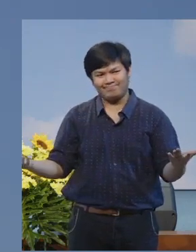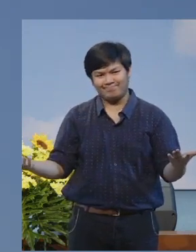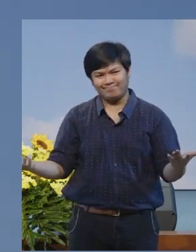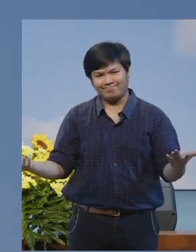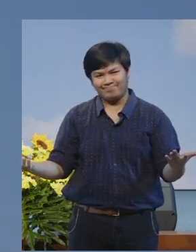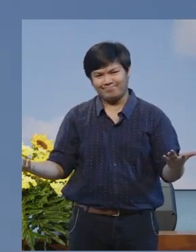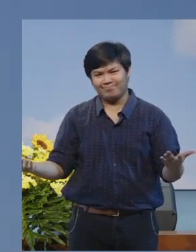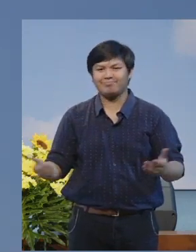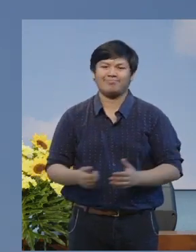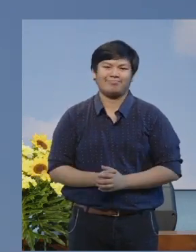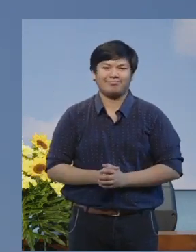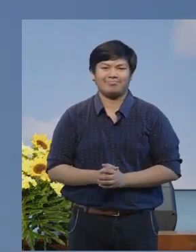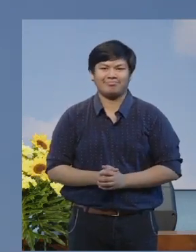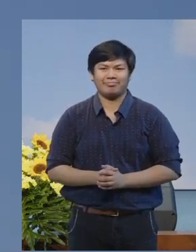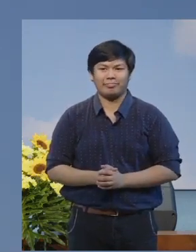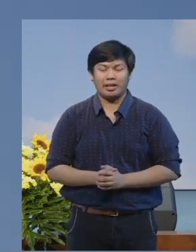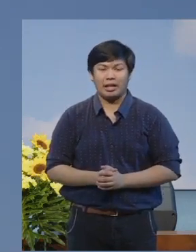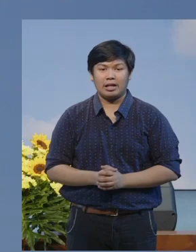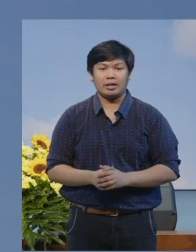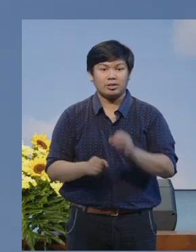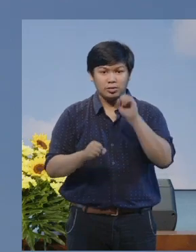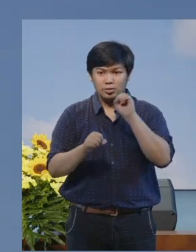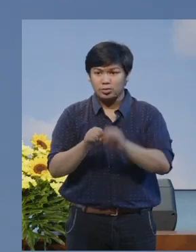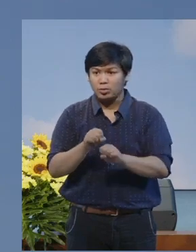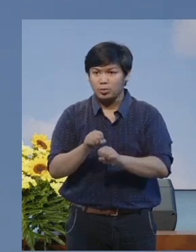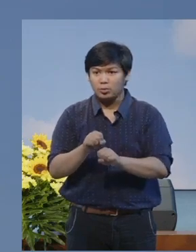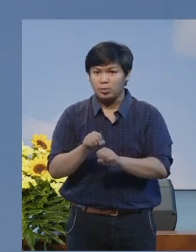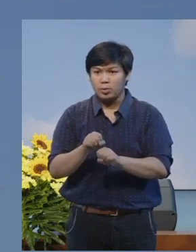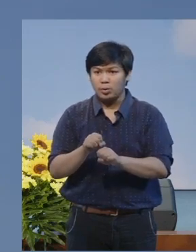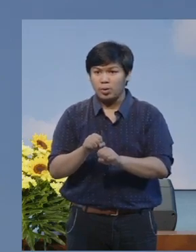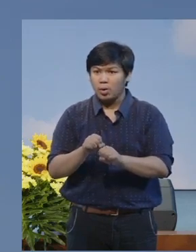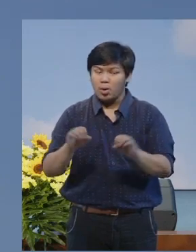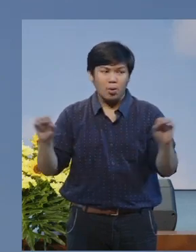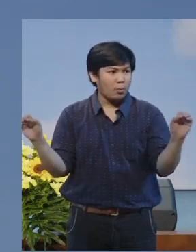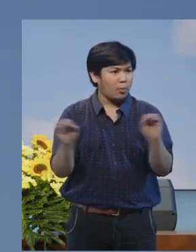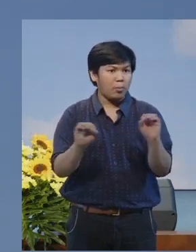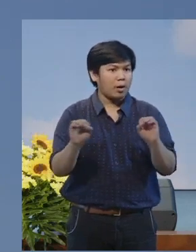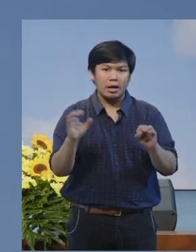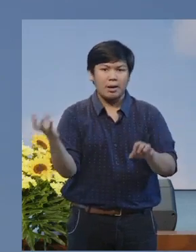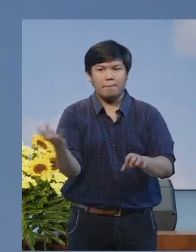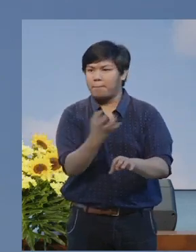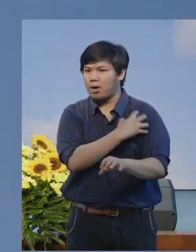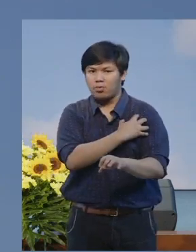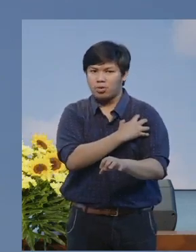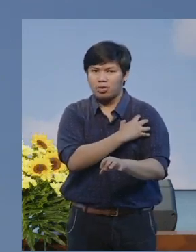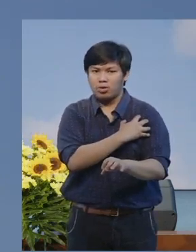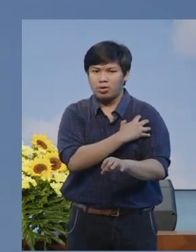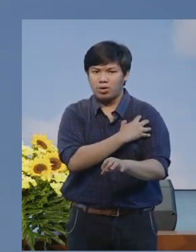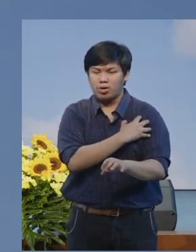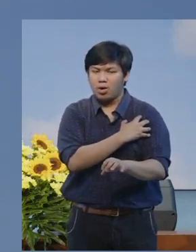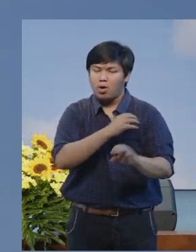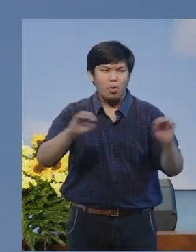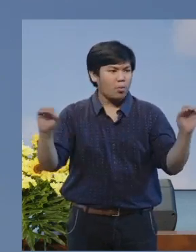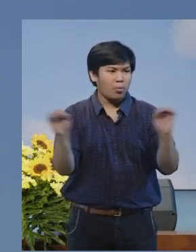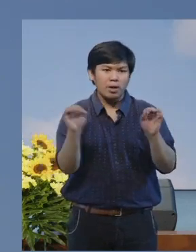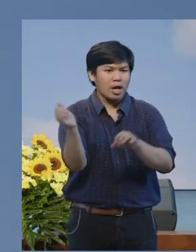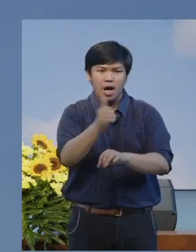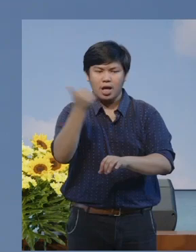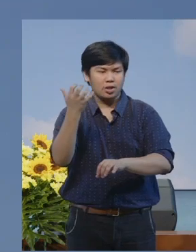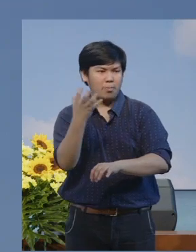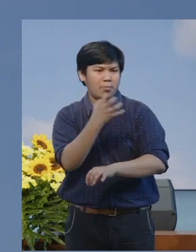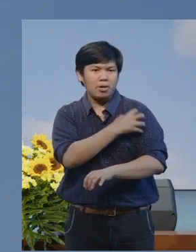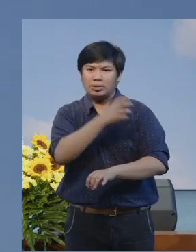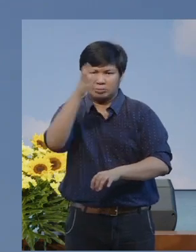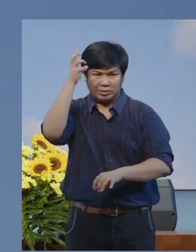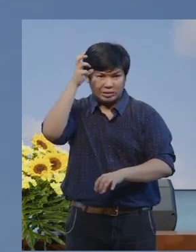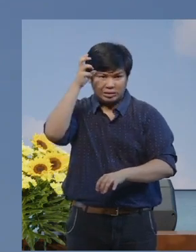buhay. At kung gayon, wala pong makapananaig na kahit na anong